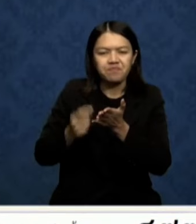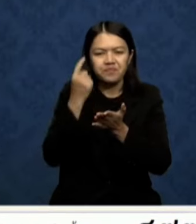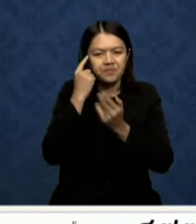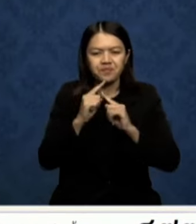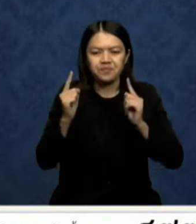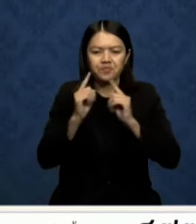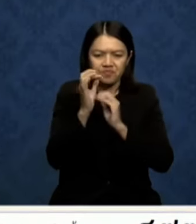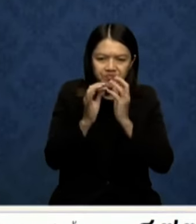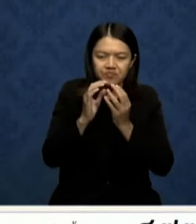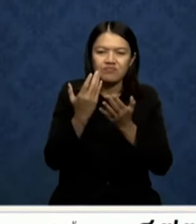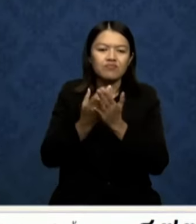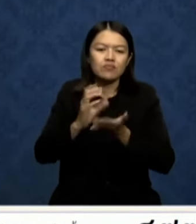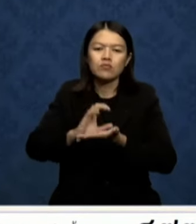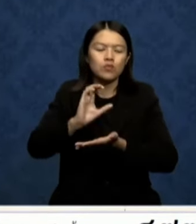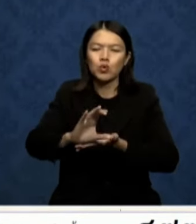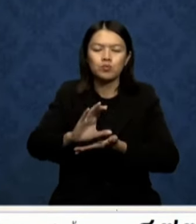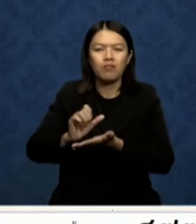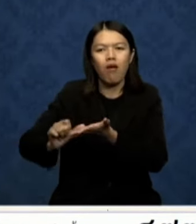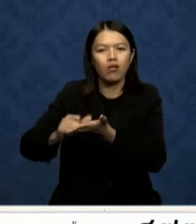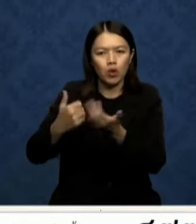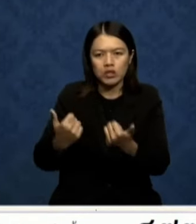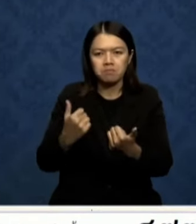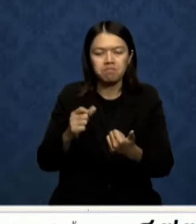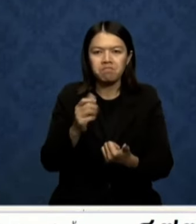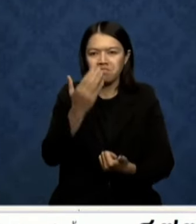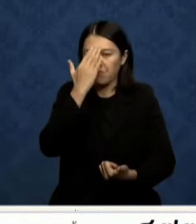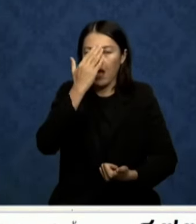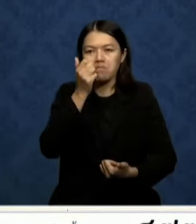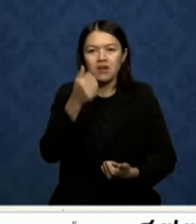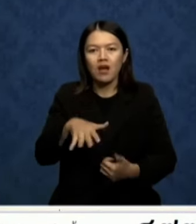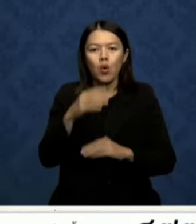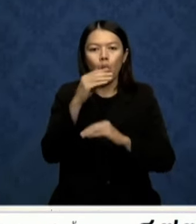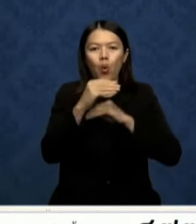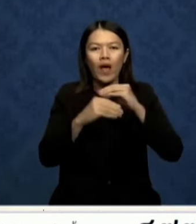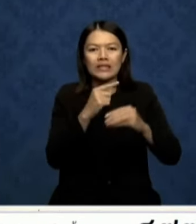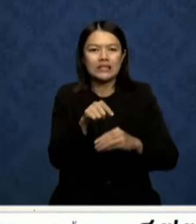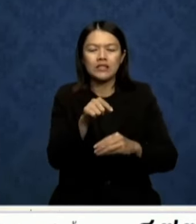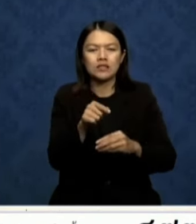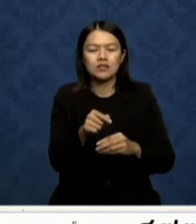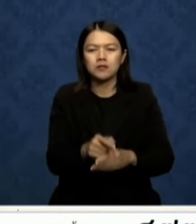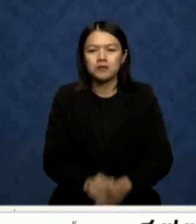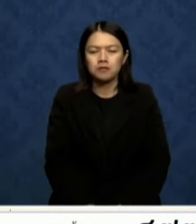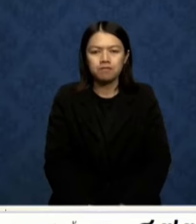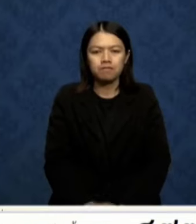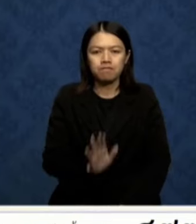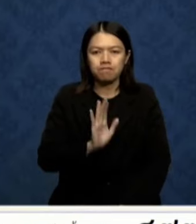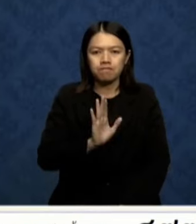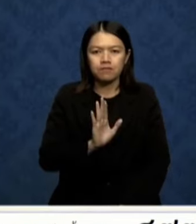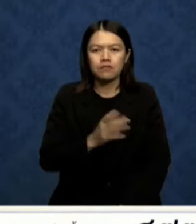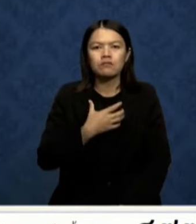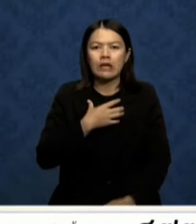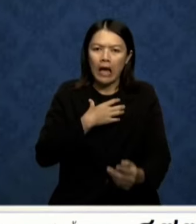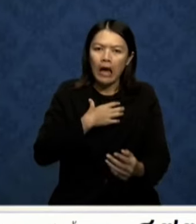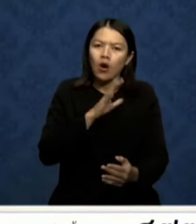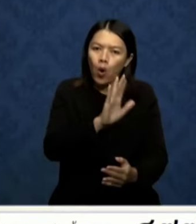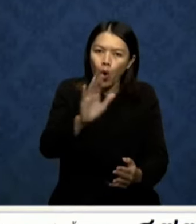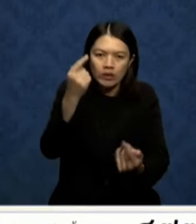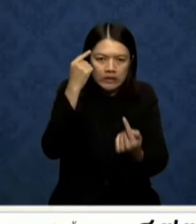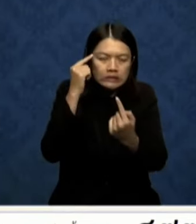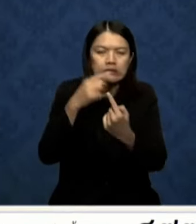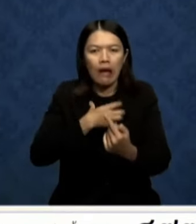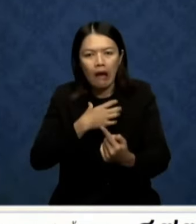วณรายจ่ายลงทุนเนี่ยคงเป็นไปไม่ได้นะครับมาเปลี่ยนสำหรับโครงการนี้โดยเฉพาะเพื่อให้มันเป็นไปตามที่ใครประสงค์เนี่ยเราไม่ทำเ